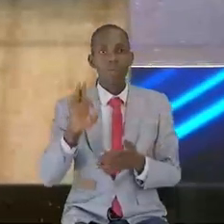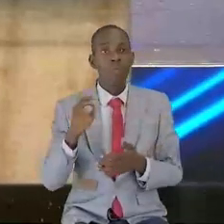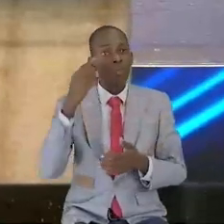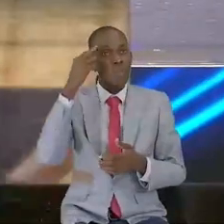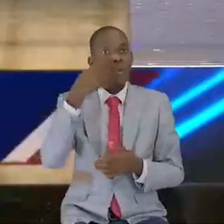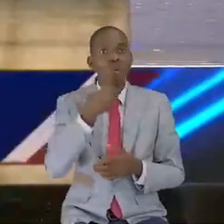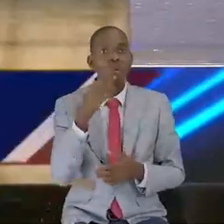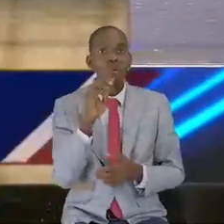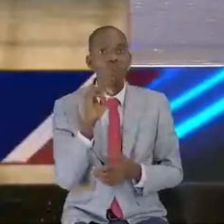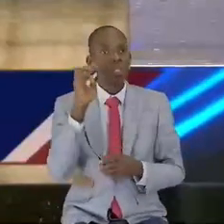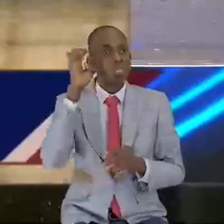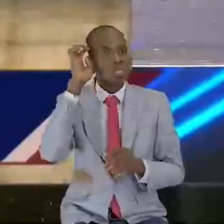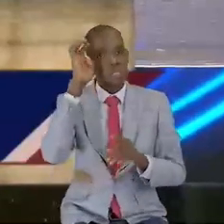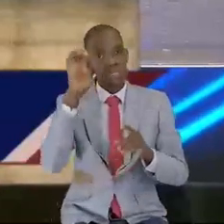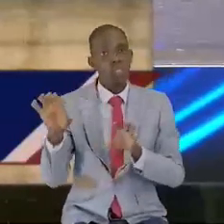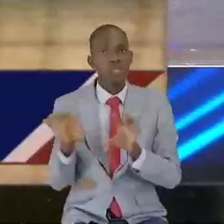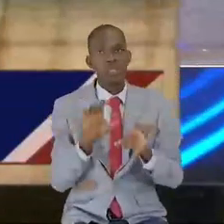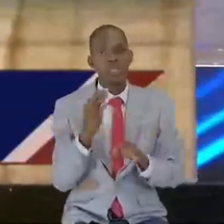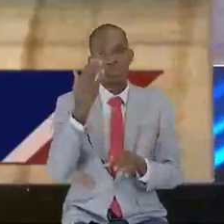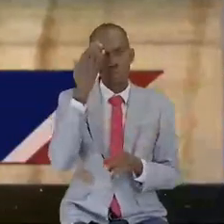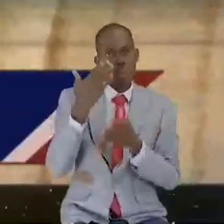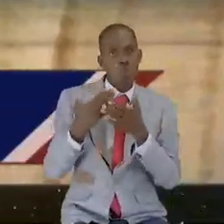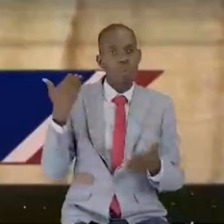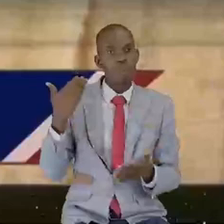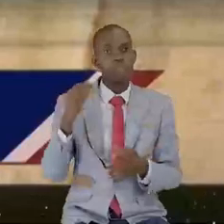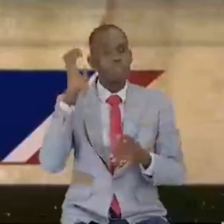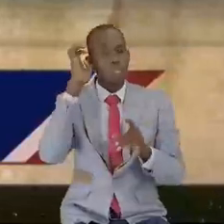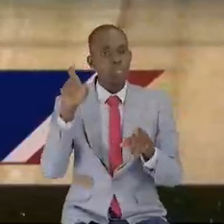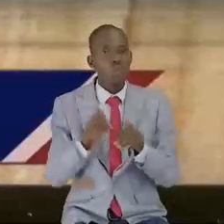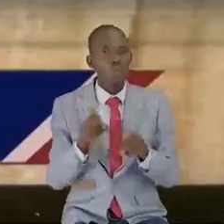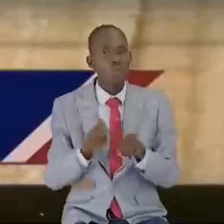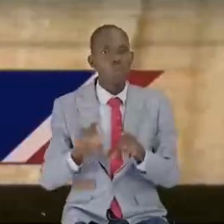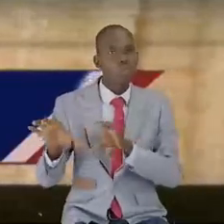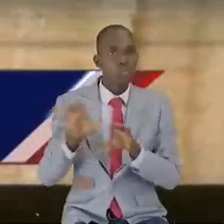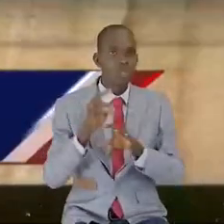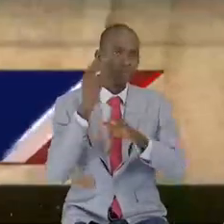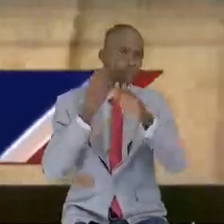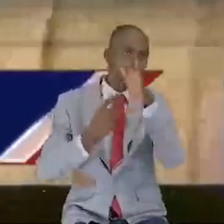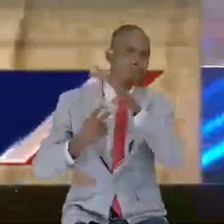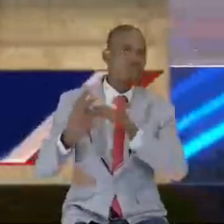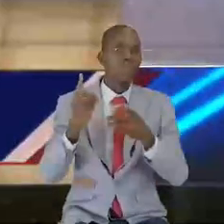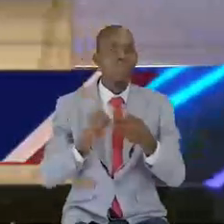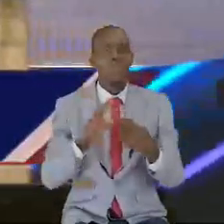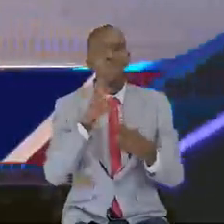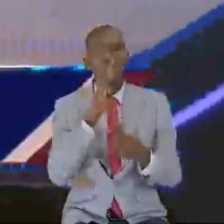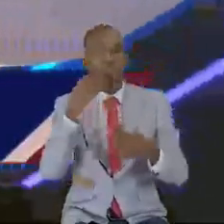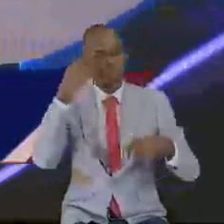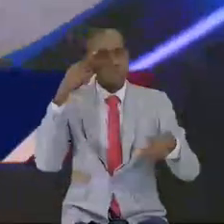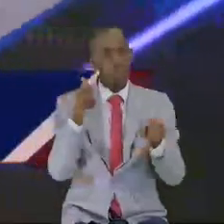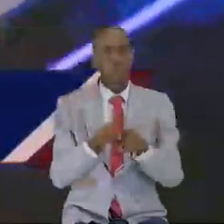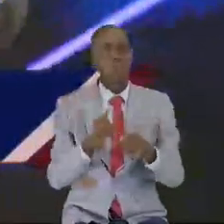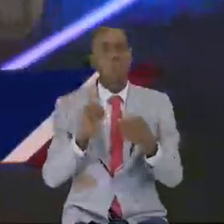qu'il a connus d'avance, il les a aussi prédestinés à être semblables à l'image de son Fils. »